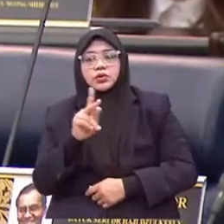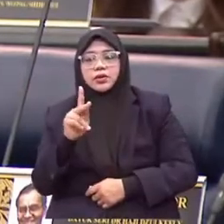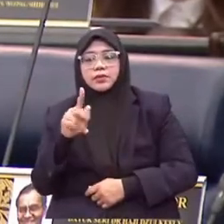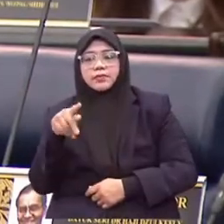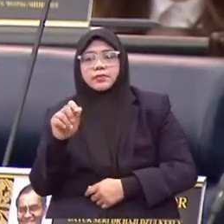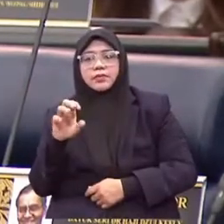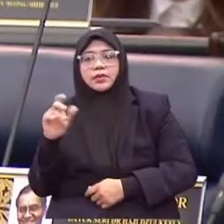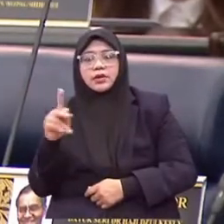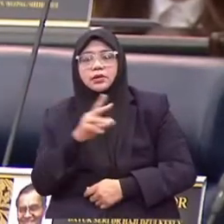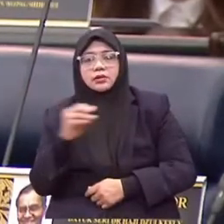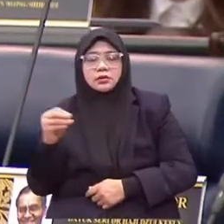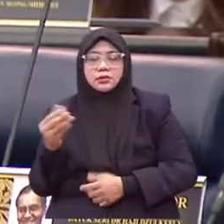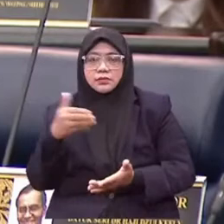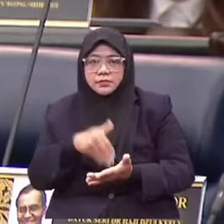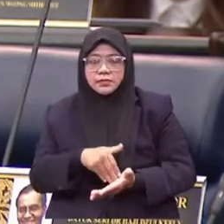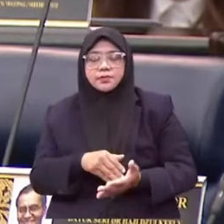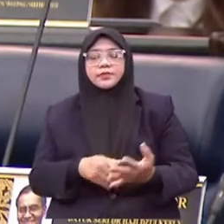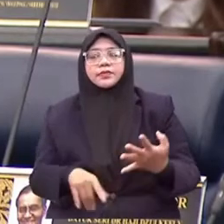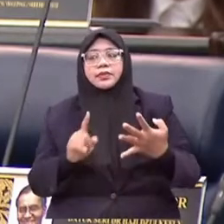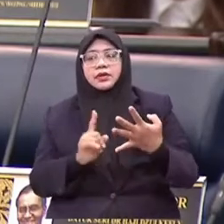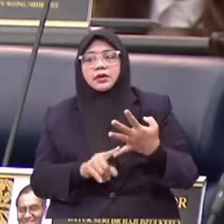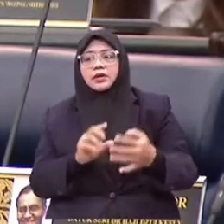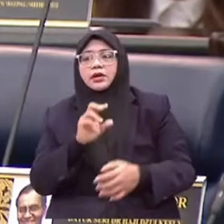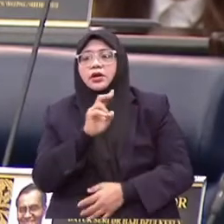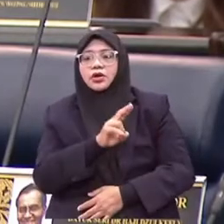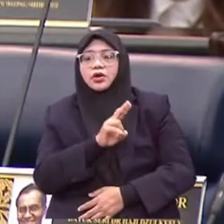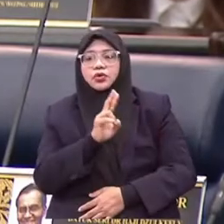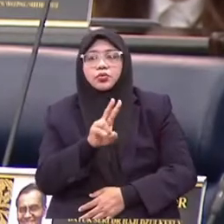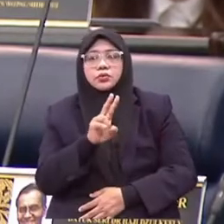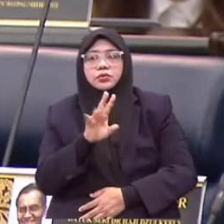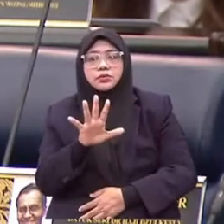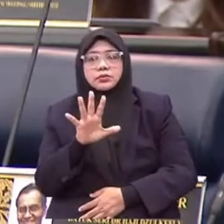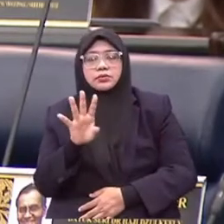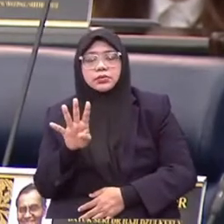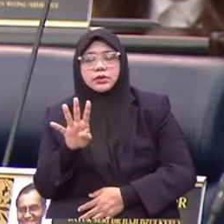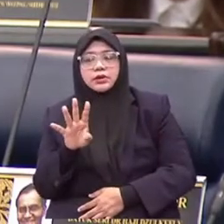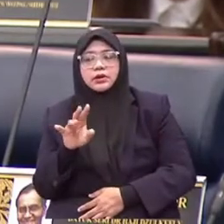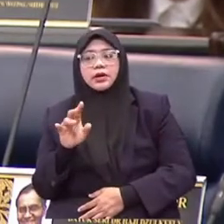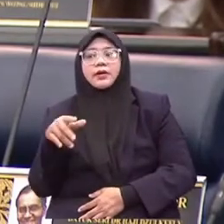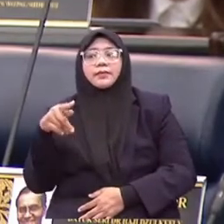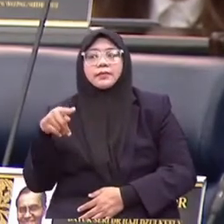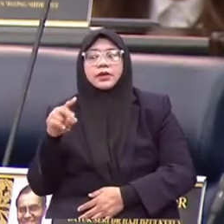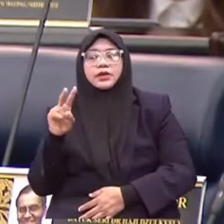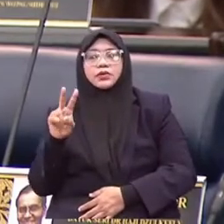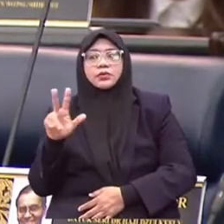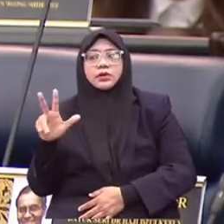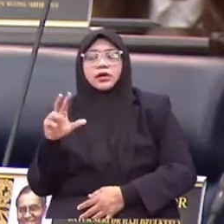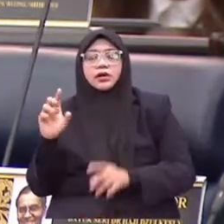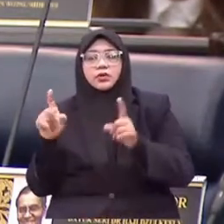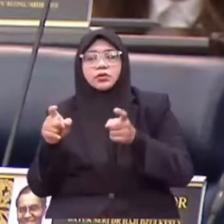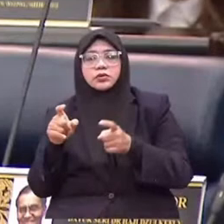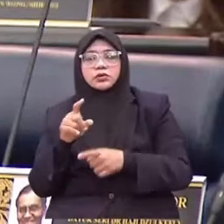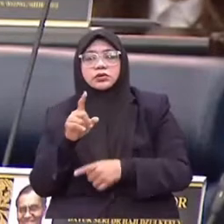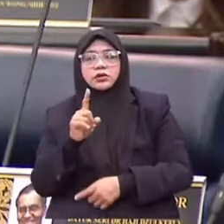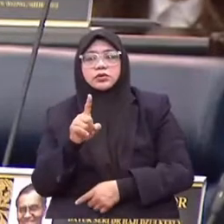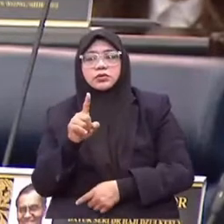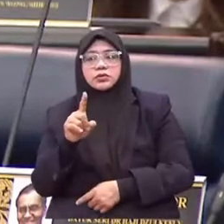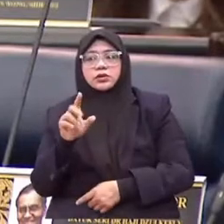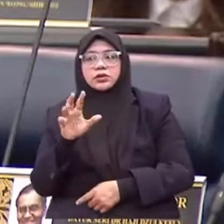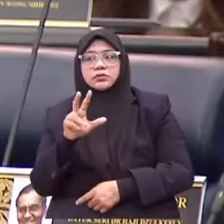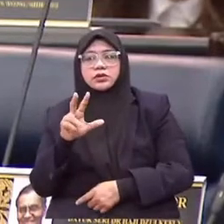Seterusnya saya ingin merujuk kepada muka surat 2 5 4 V 23 kok 1300